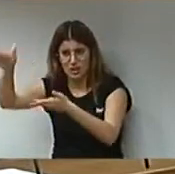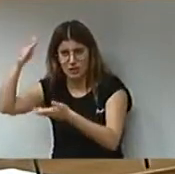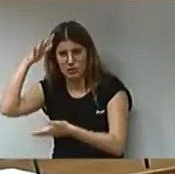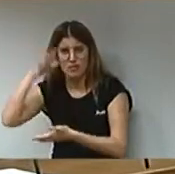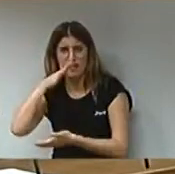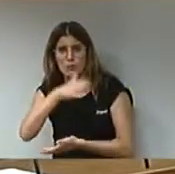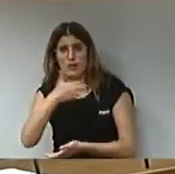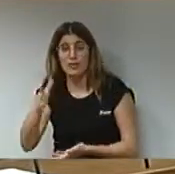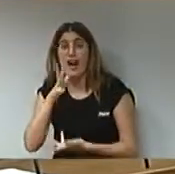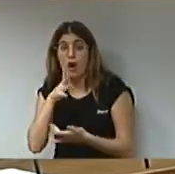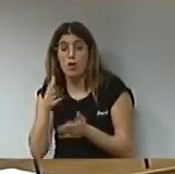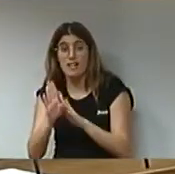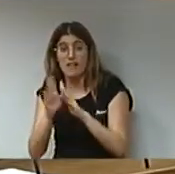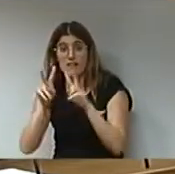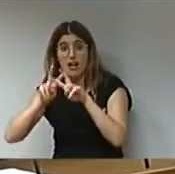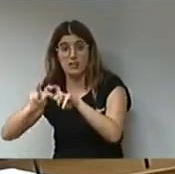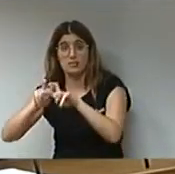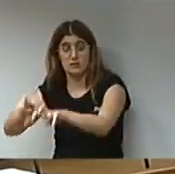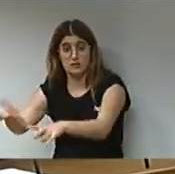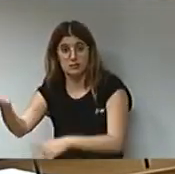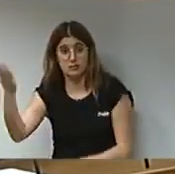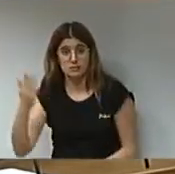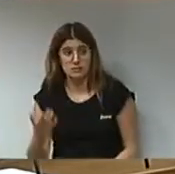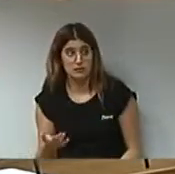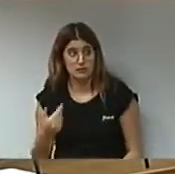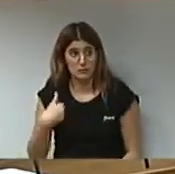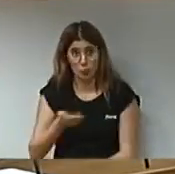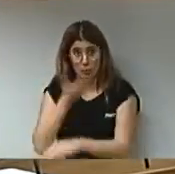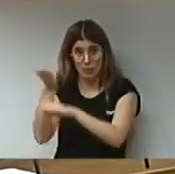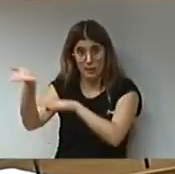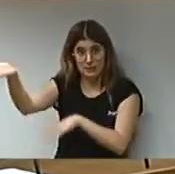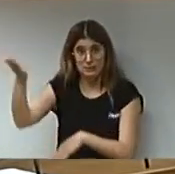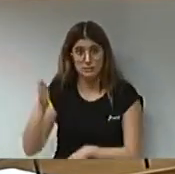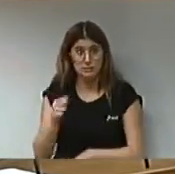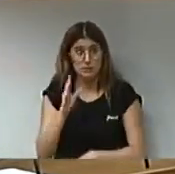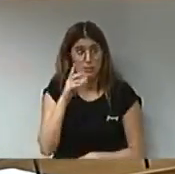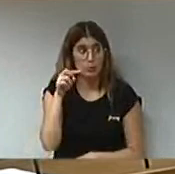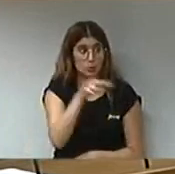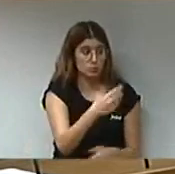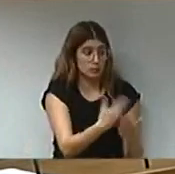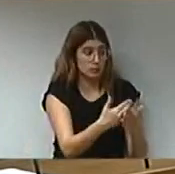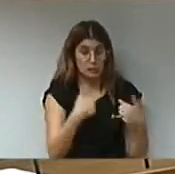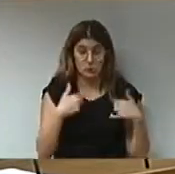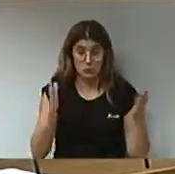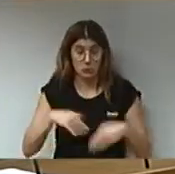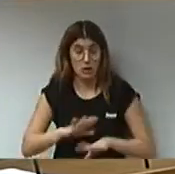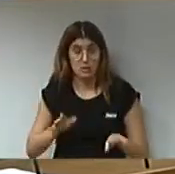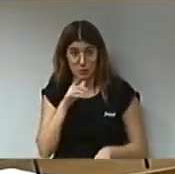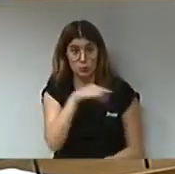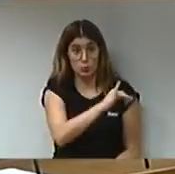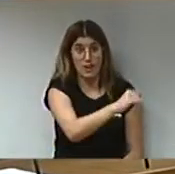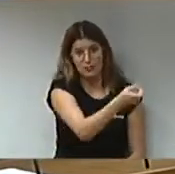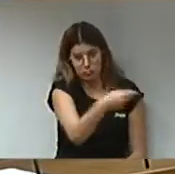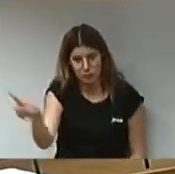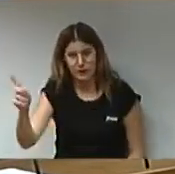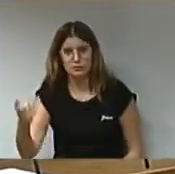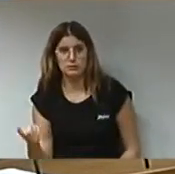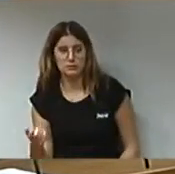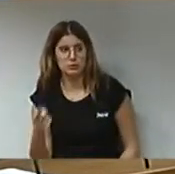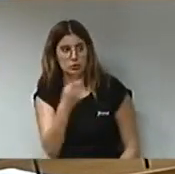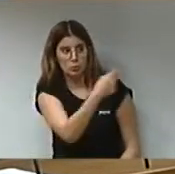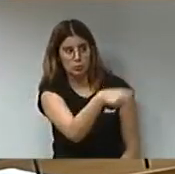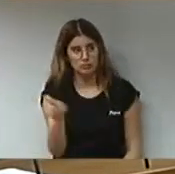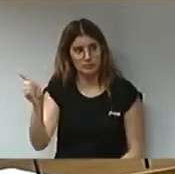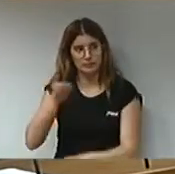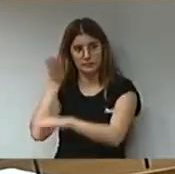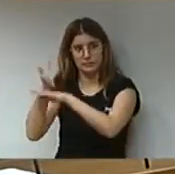això està en aquests moments, vaig judicialització, vaig al jutjat perquè vostè té aquest paper, jo no el tinc, però vostè el té, vostè té que anar al